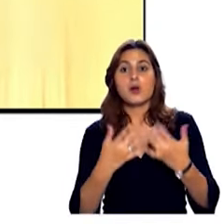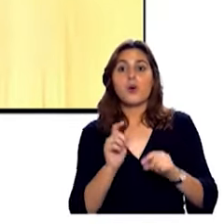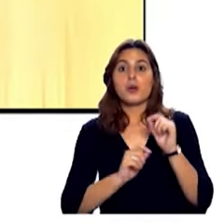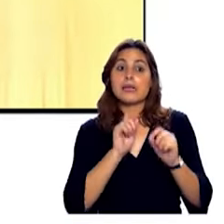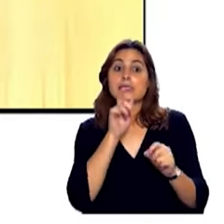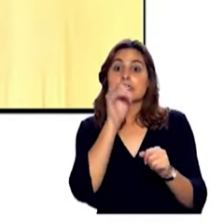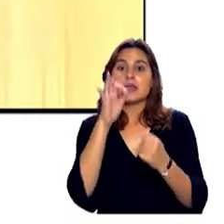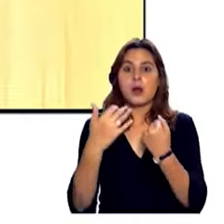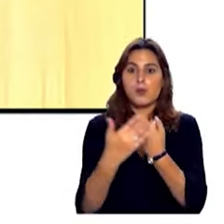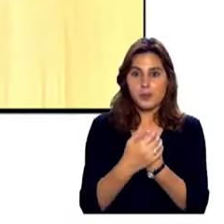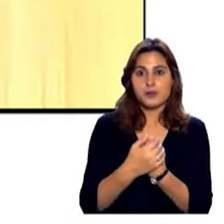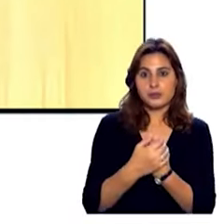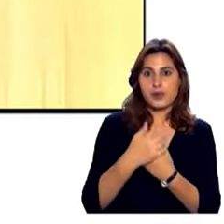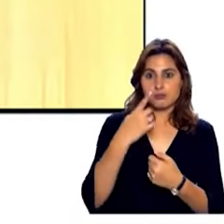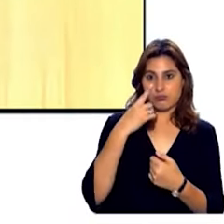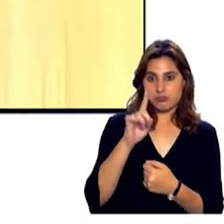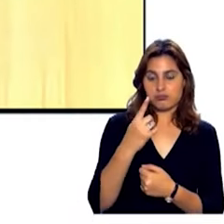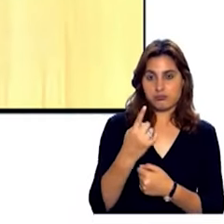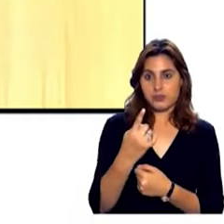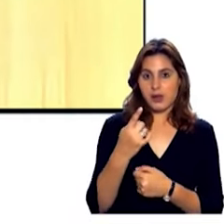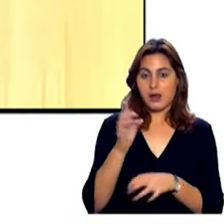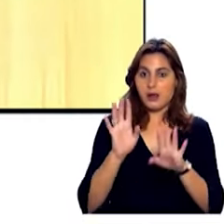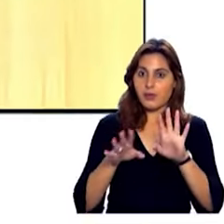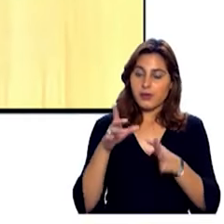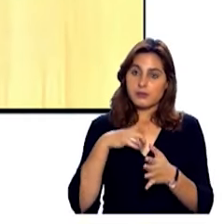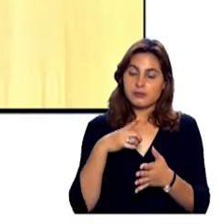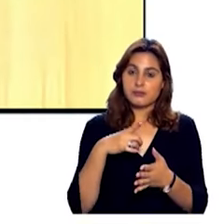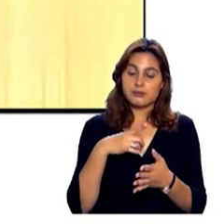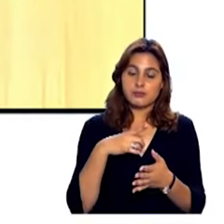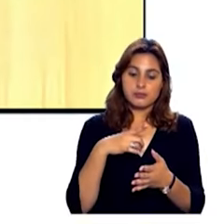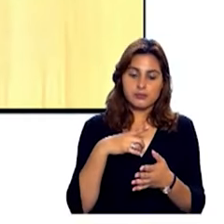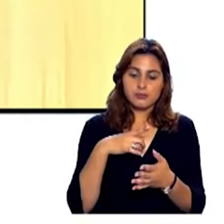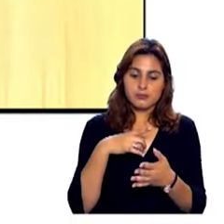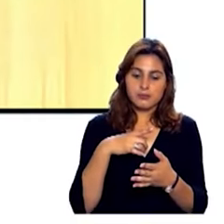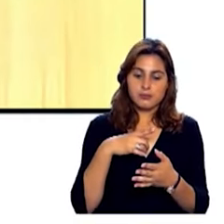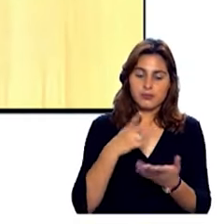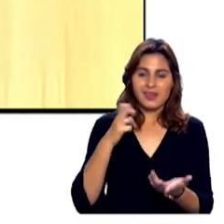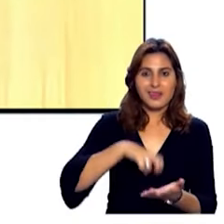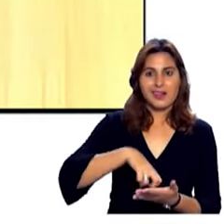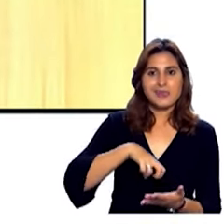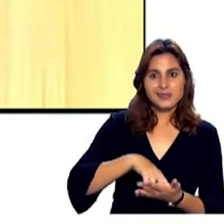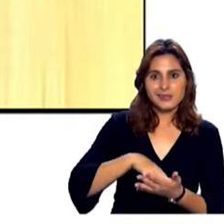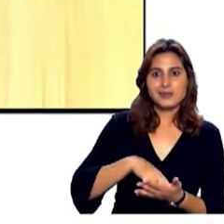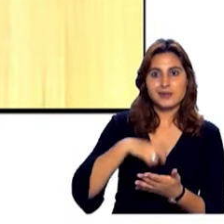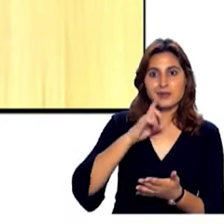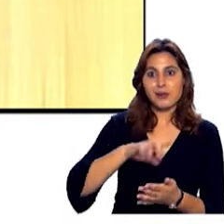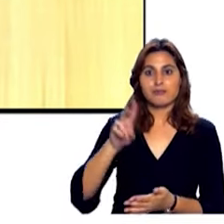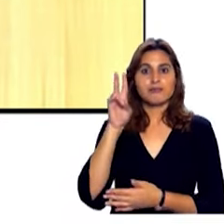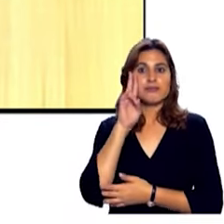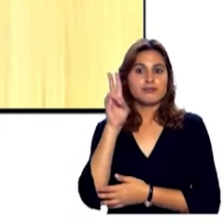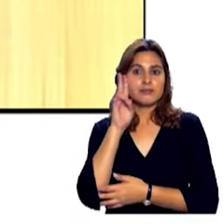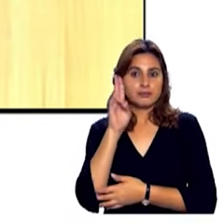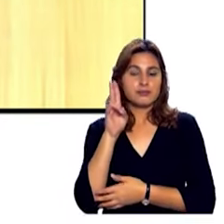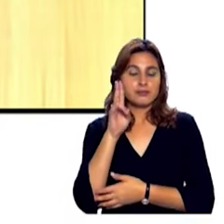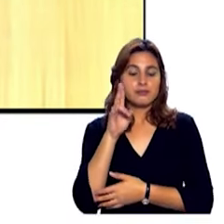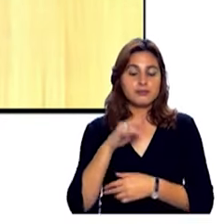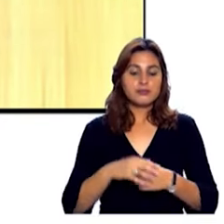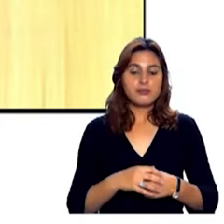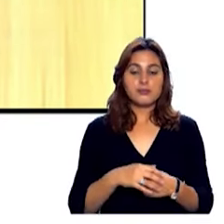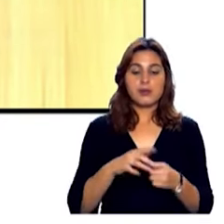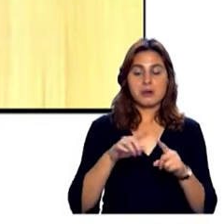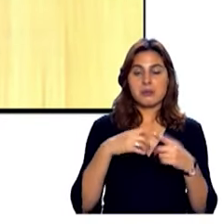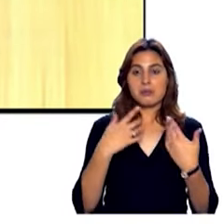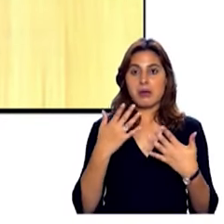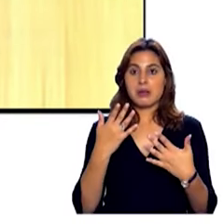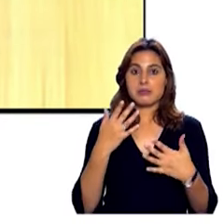omette di considerare e qui cito la sentenza un Fatto storico principale e secondario la cui esistenza risulti Dal testo